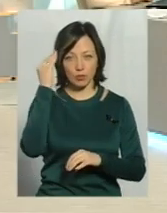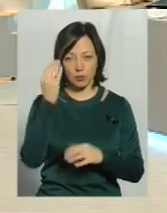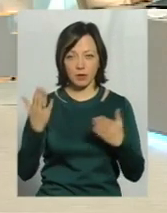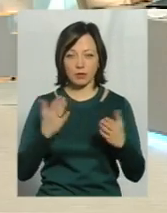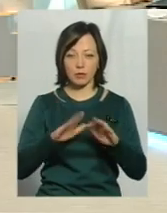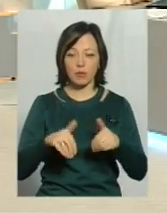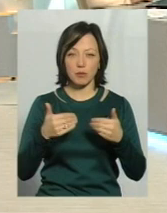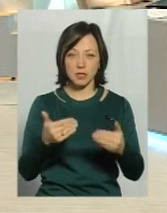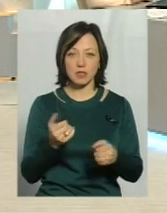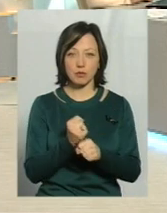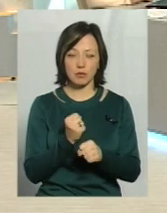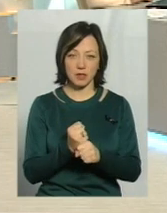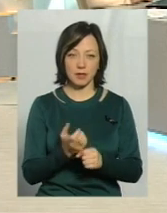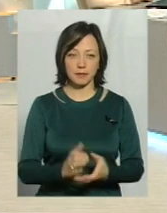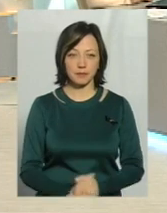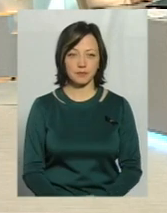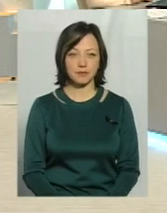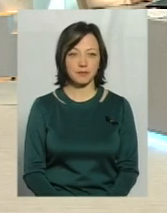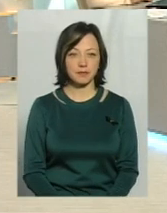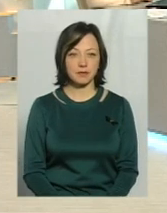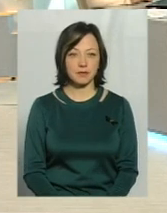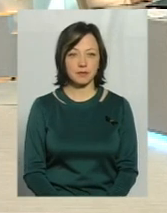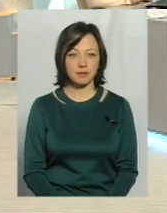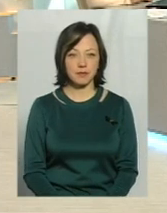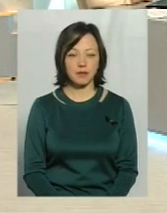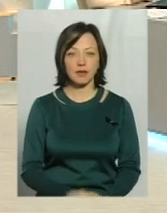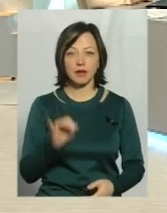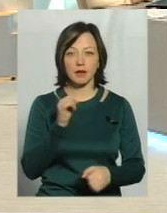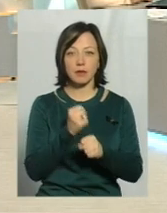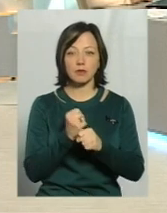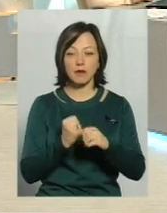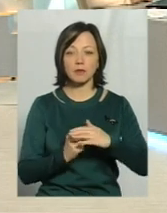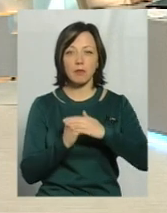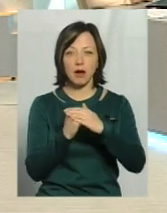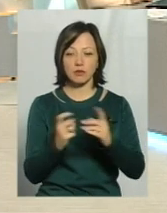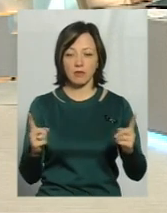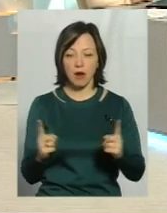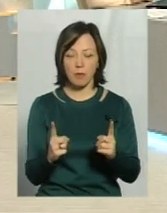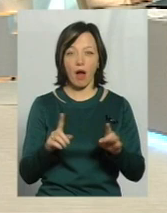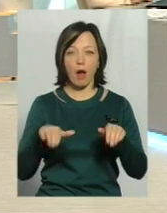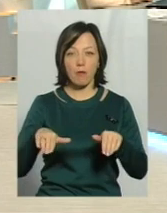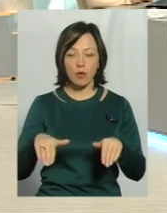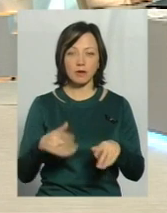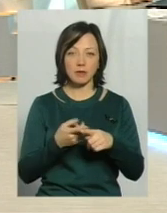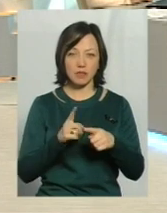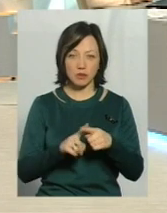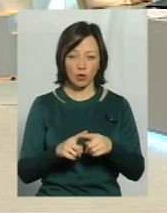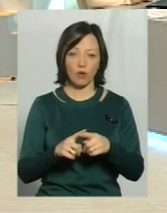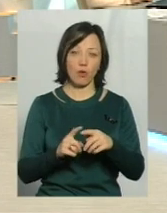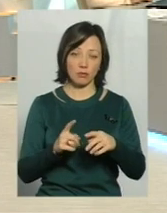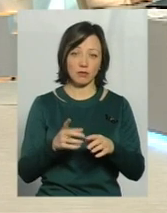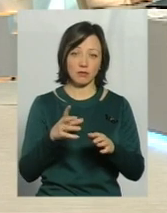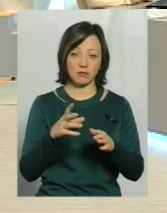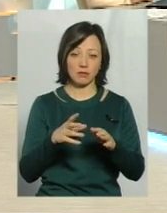якусь пропозицію, якісь рекомендації, відпрацювати базові, рамкові, а потім вже на їх основі